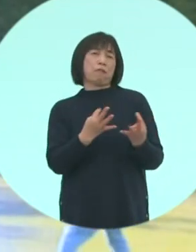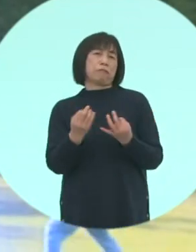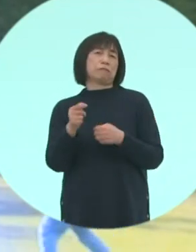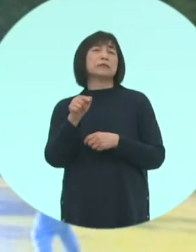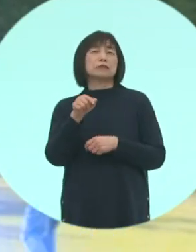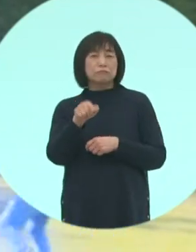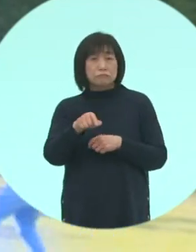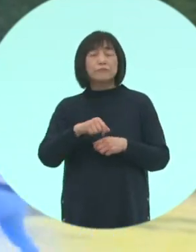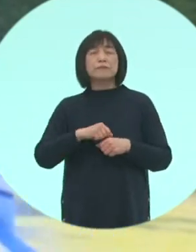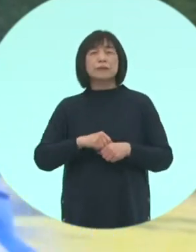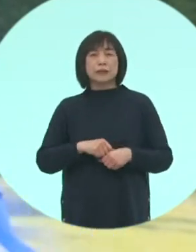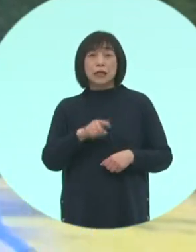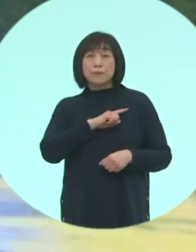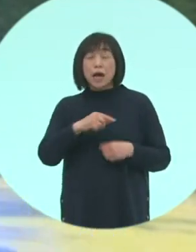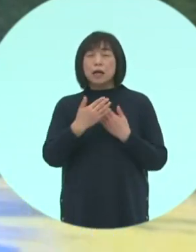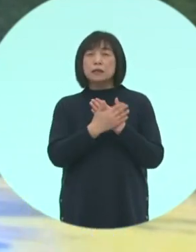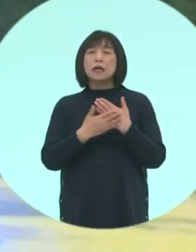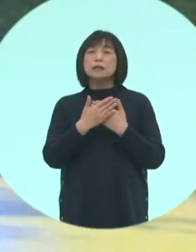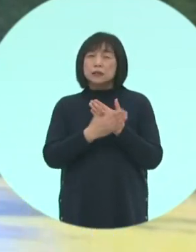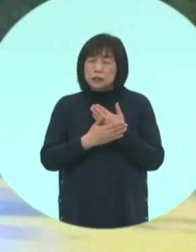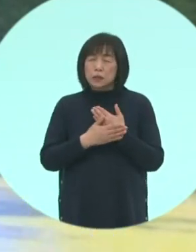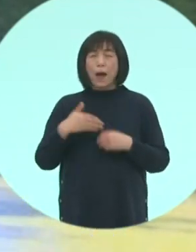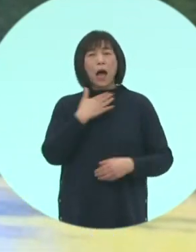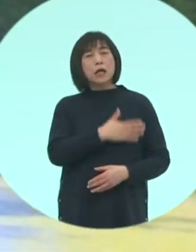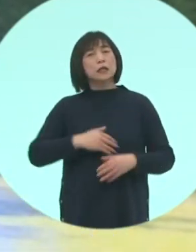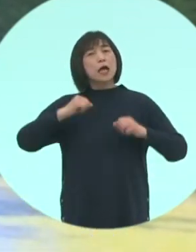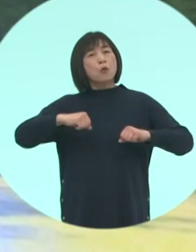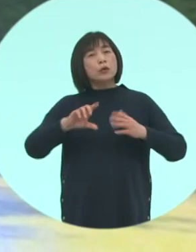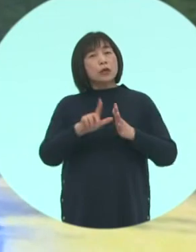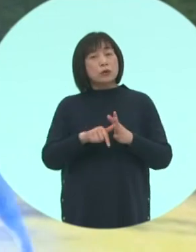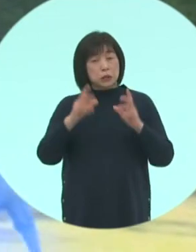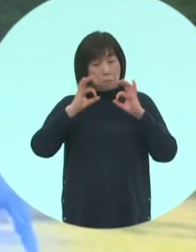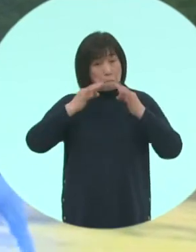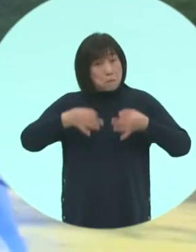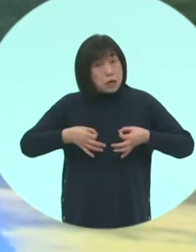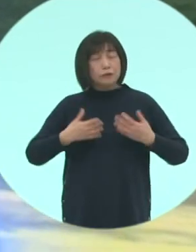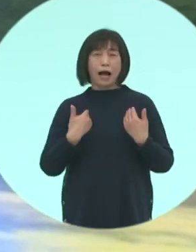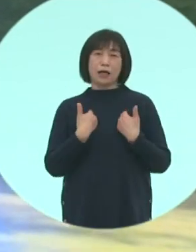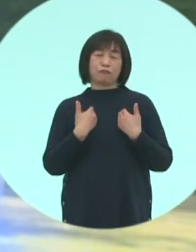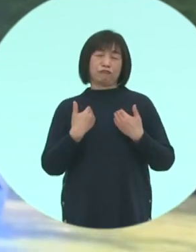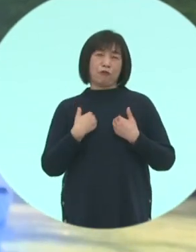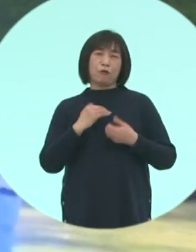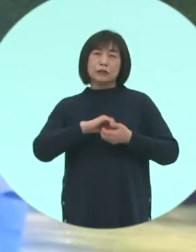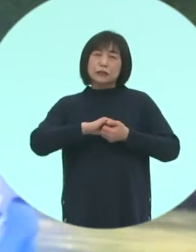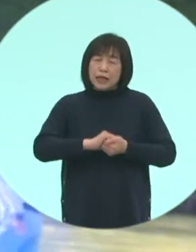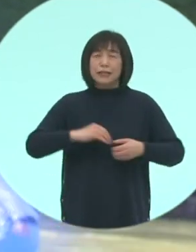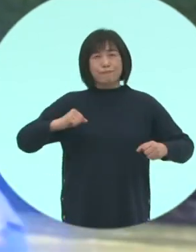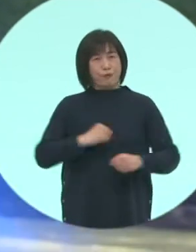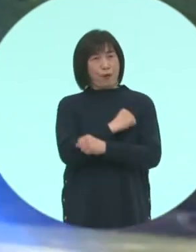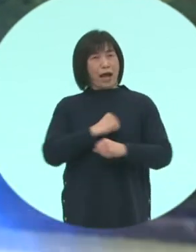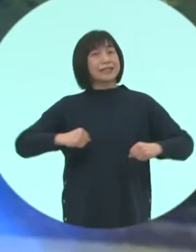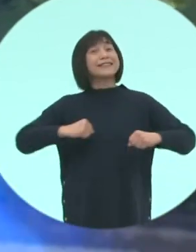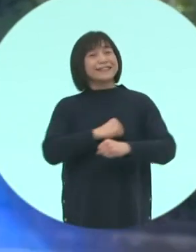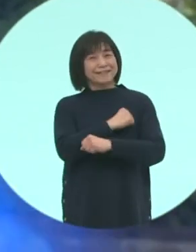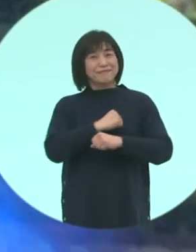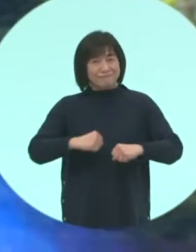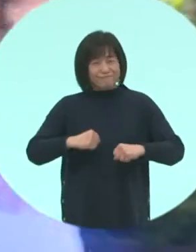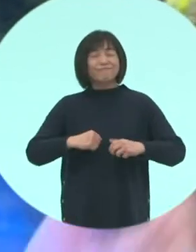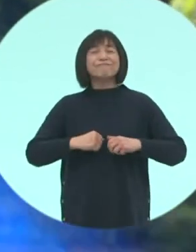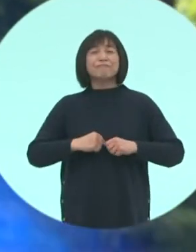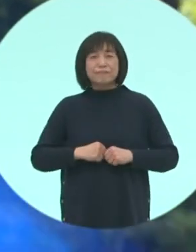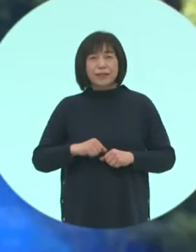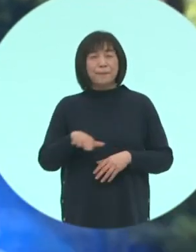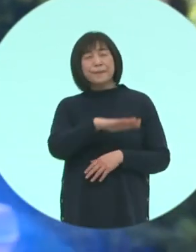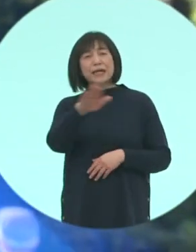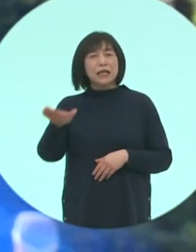ことっていうのは健康なうちに健康に気づくことですので、ぜひですね、皆さんどんどん体を動かす機会を作って、みんな